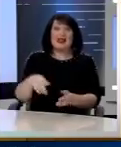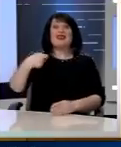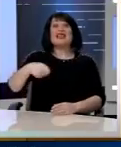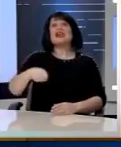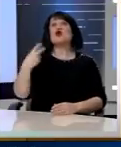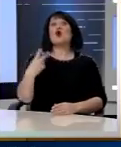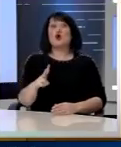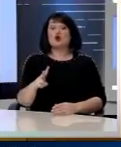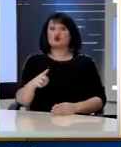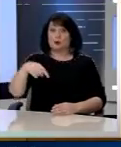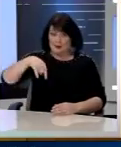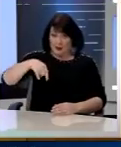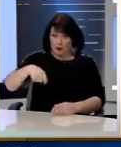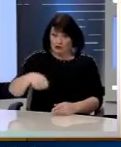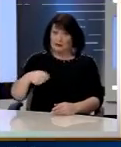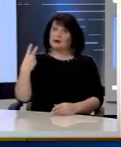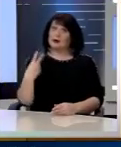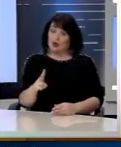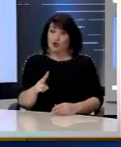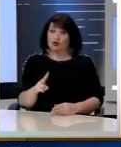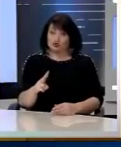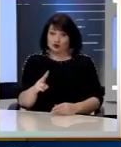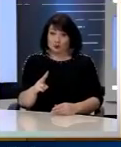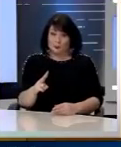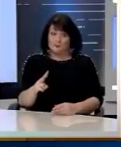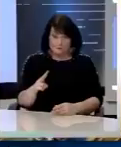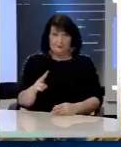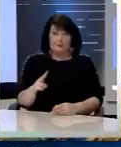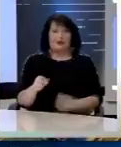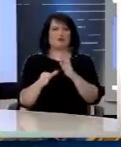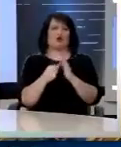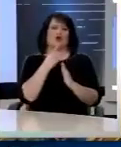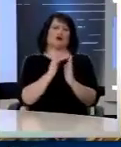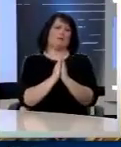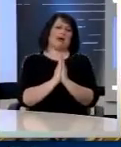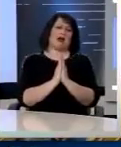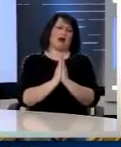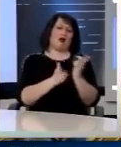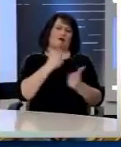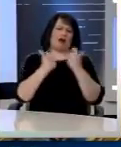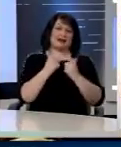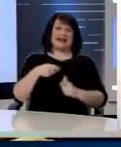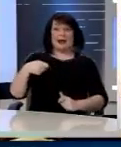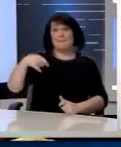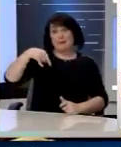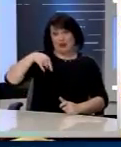του Παπαδόπουλου δε. Ο δικηγόρος του Παπαδόπουλου. Παρακαλώ, παρακαλώ.